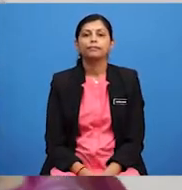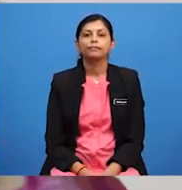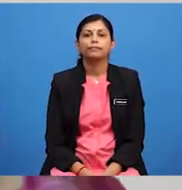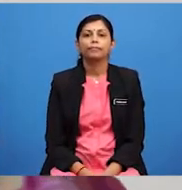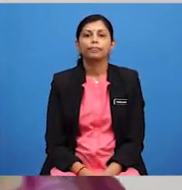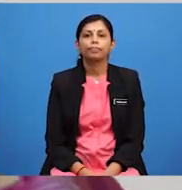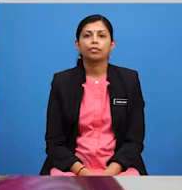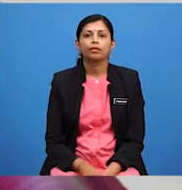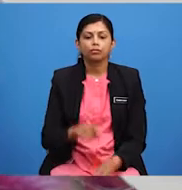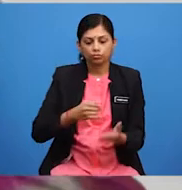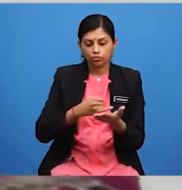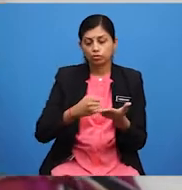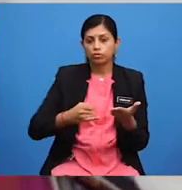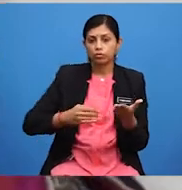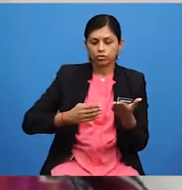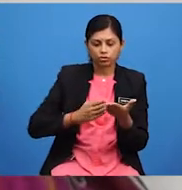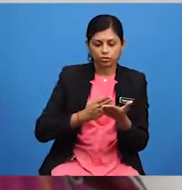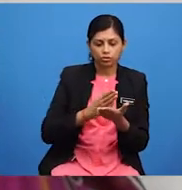A.